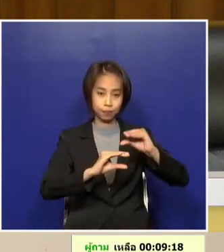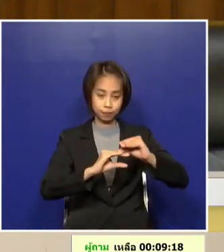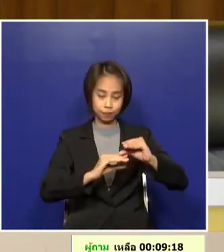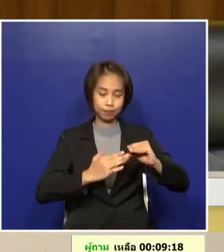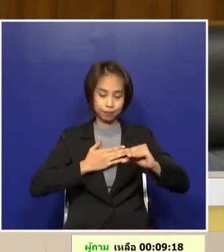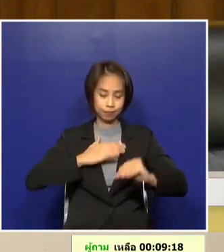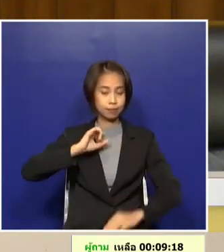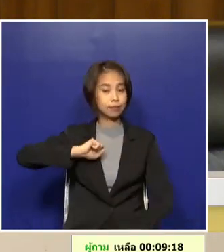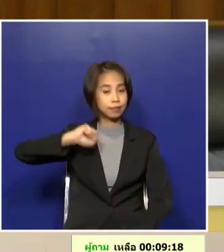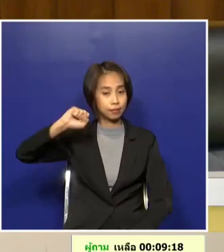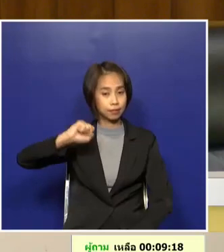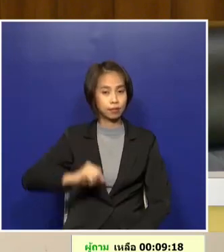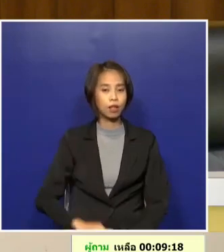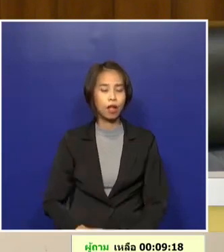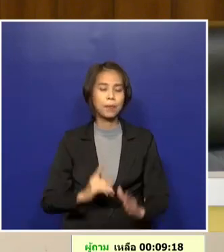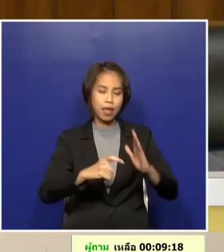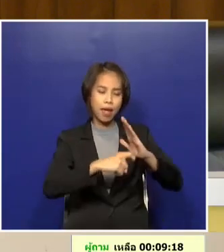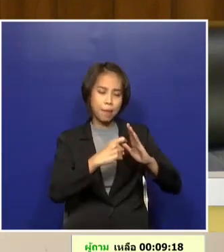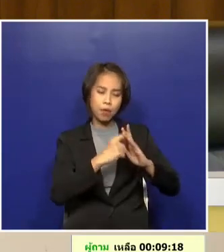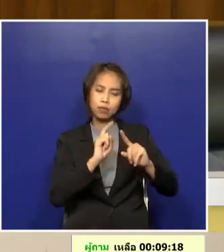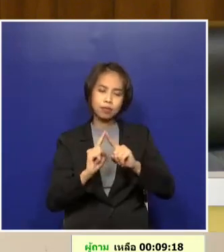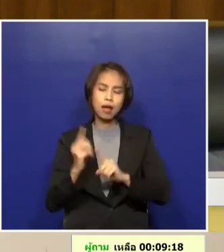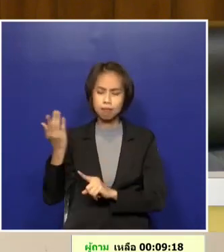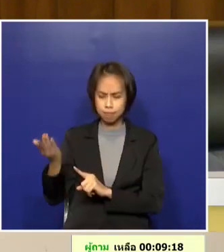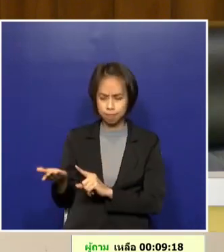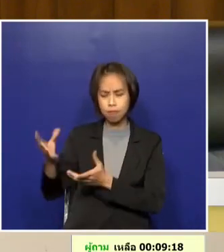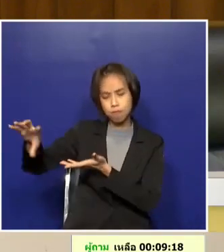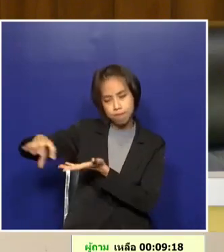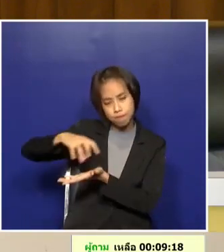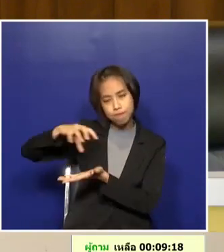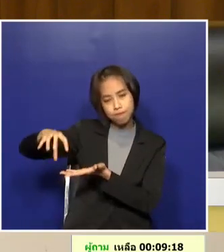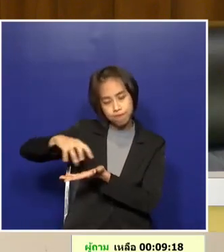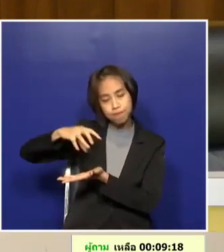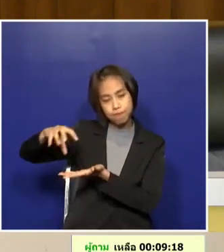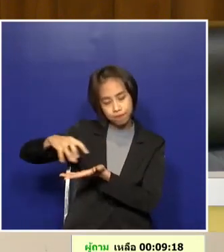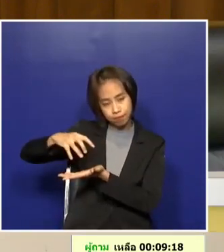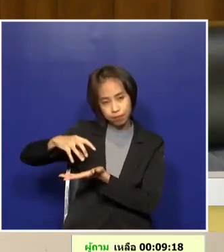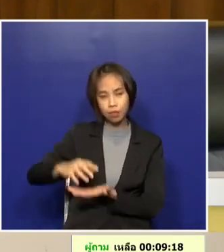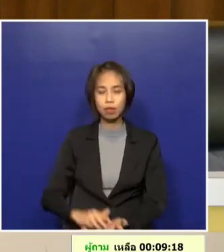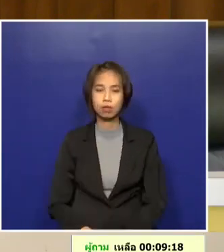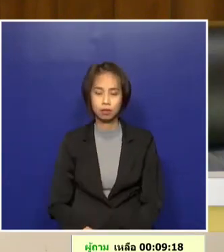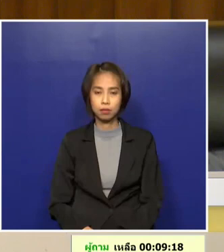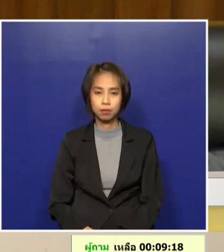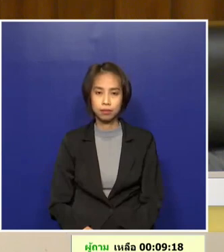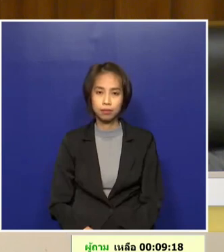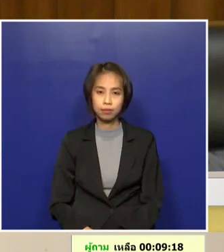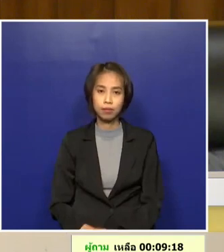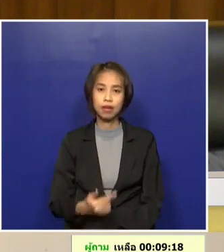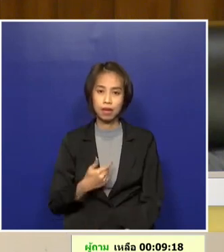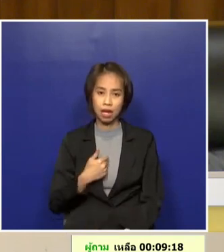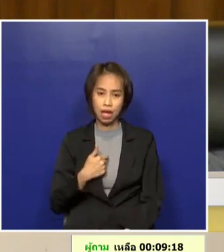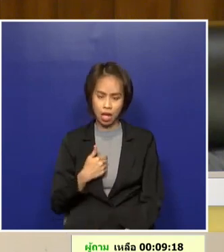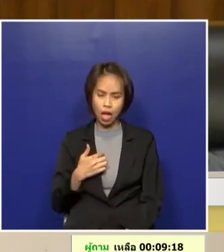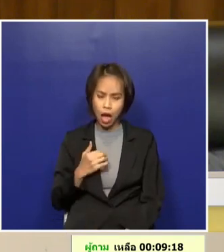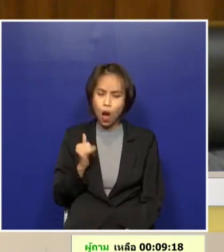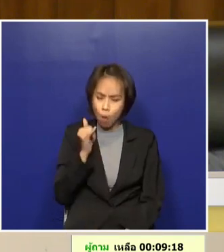นะนะครับด้วยเหตุผลที่ได้หลายประการที่ท่านได้อธิบายสักครู่นี้ก็จริงๆแล้วเนี่ยเราก็ไม่ใช่ว่าเราไม่ลงพื้นที่นะ